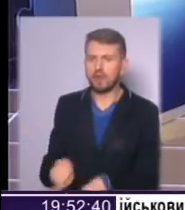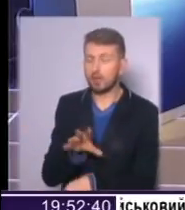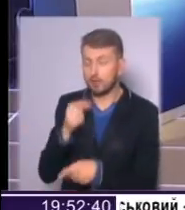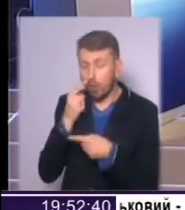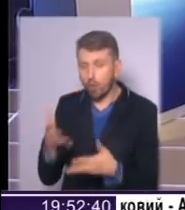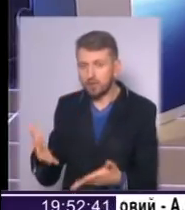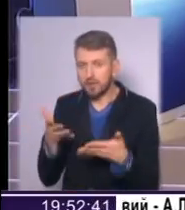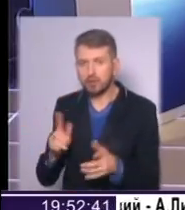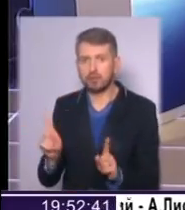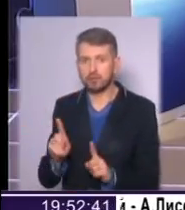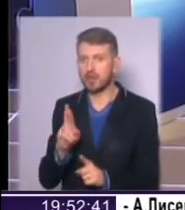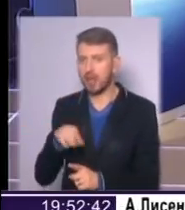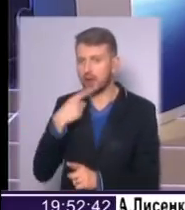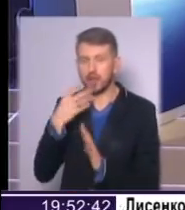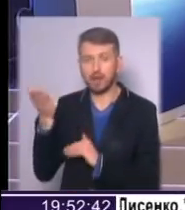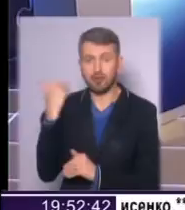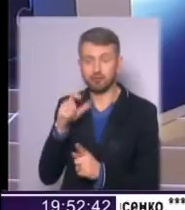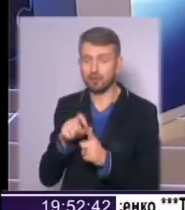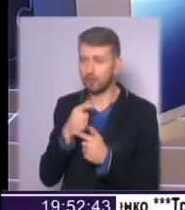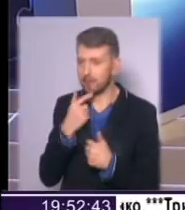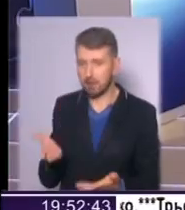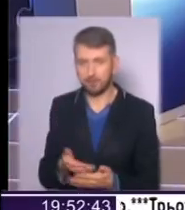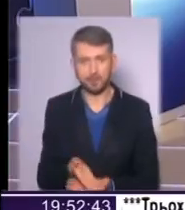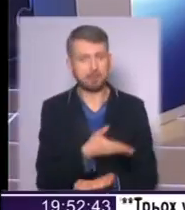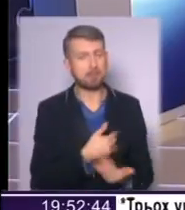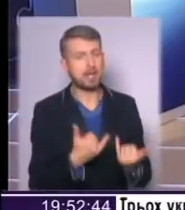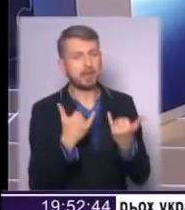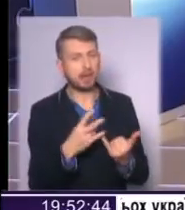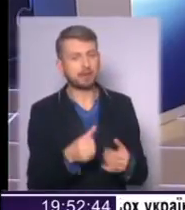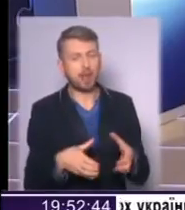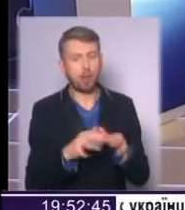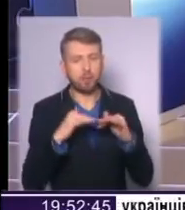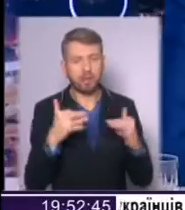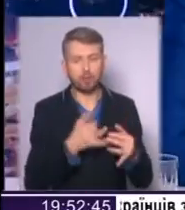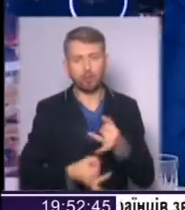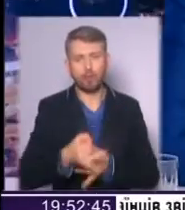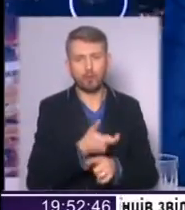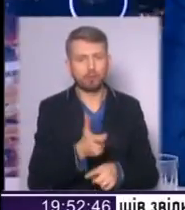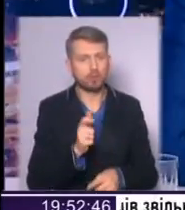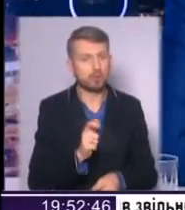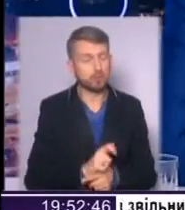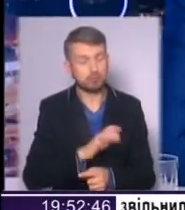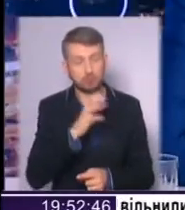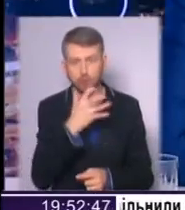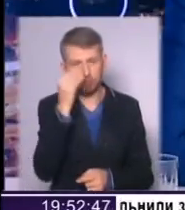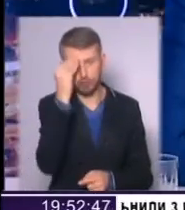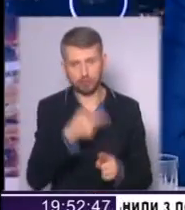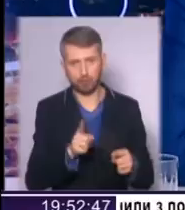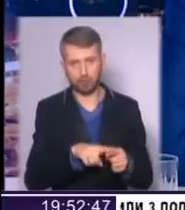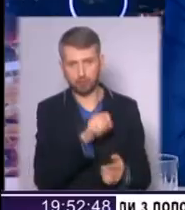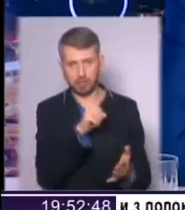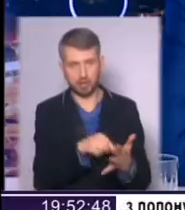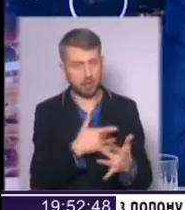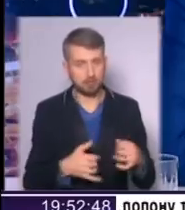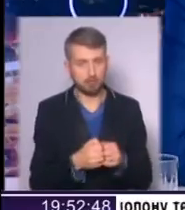що просто, як, знаєте, казали раніше, слів немає. Просто. Ми зараз на комітеті обговорюємо досить категоричну позицію з цього питання. Ну і правильно.